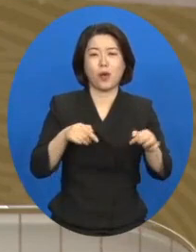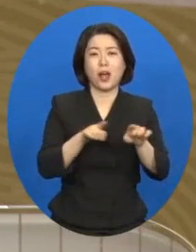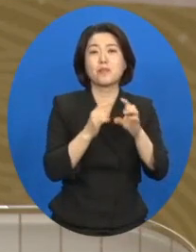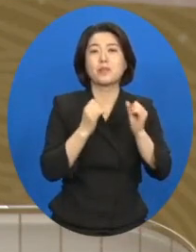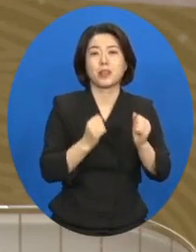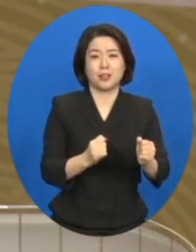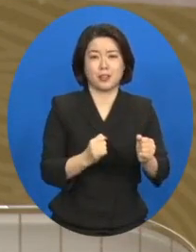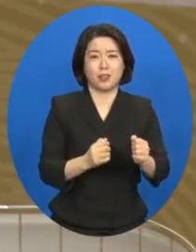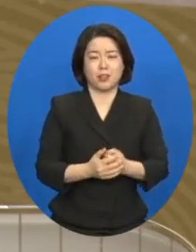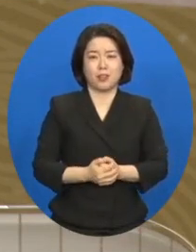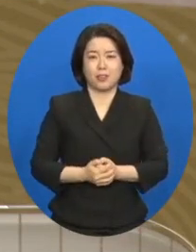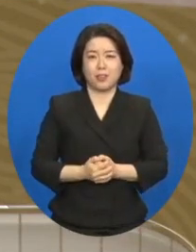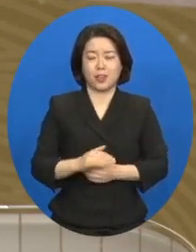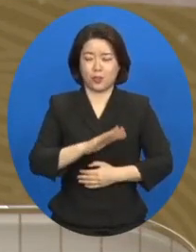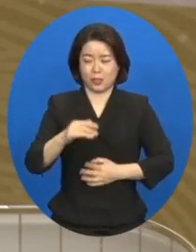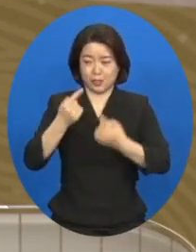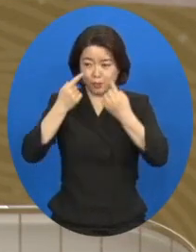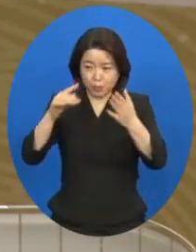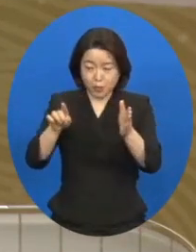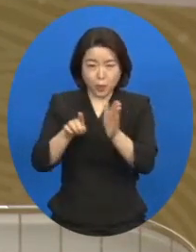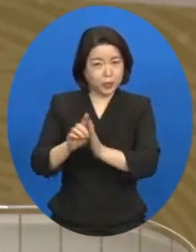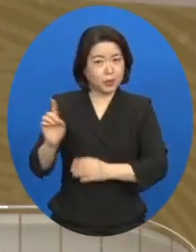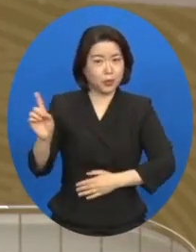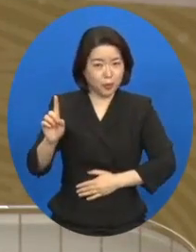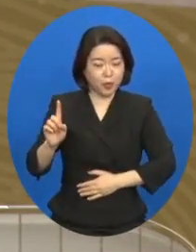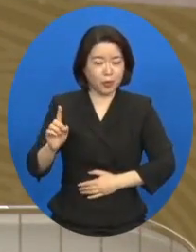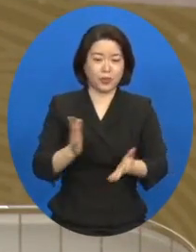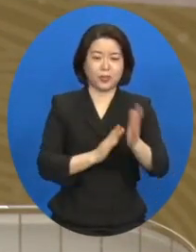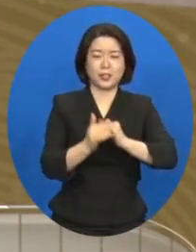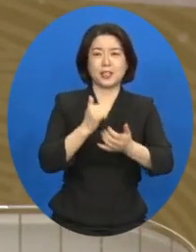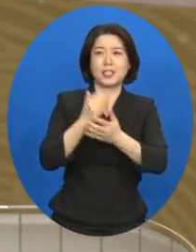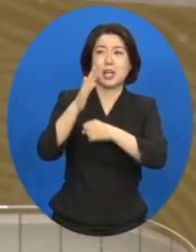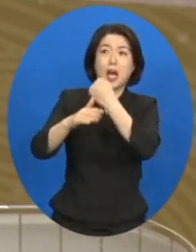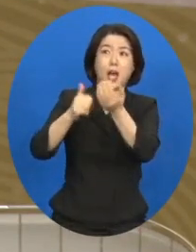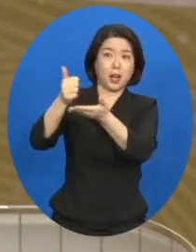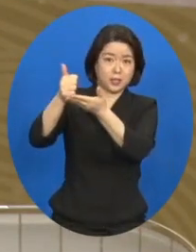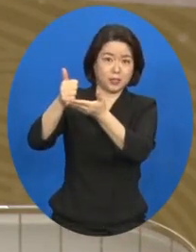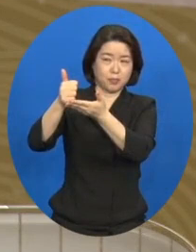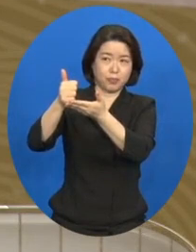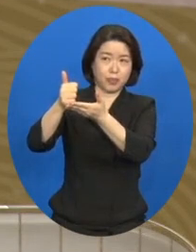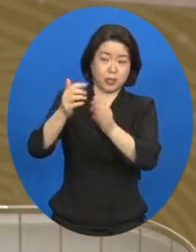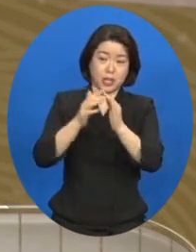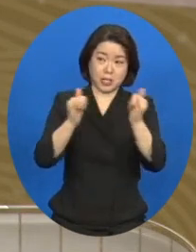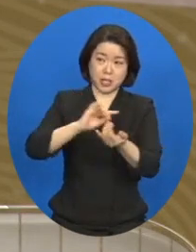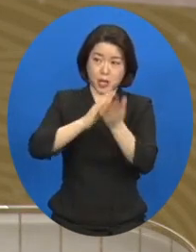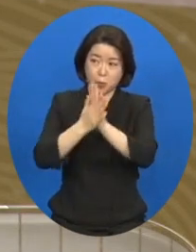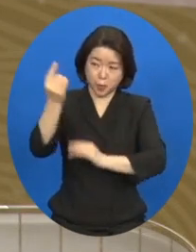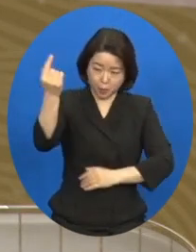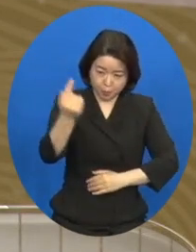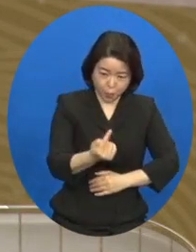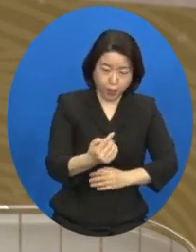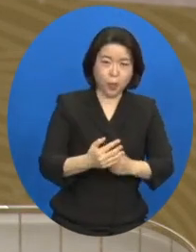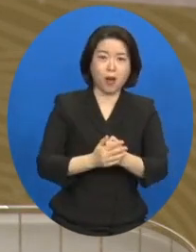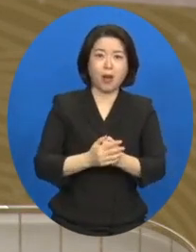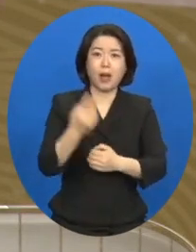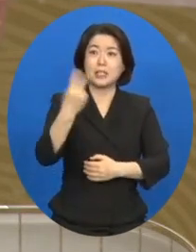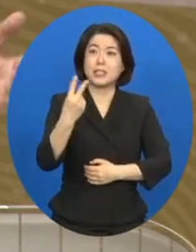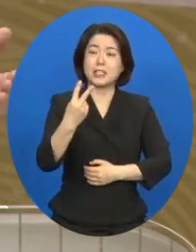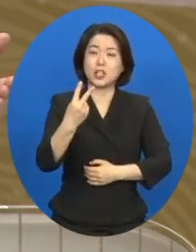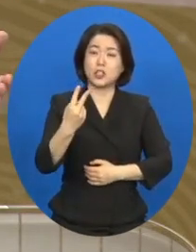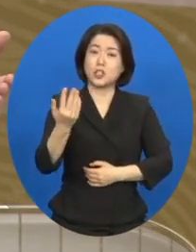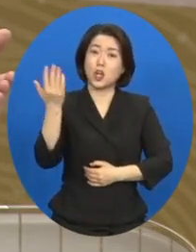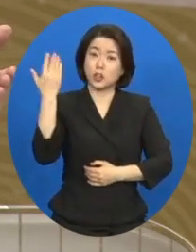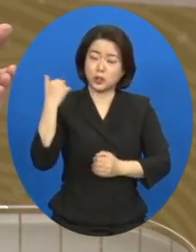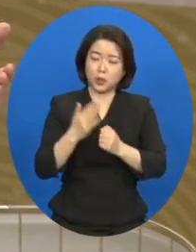우리는 분명히 믿기를 예수님은 하나님이신데 사람이 되셔서 2000년 전에 베들레헴